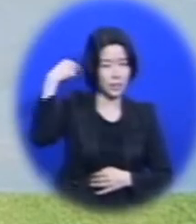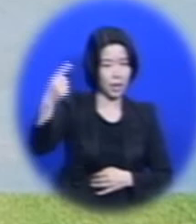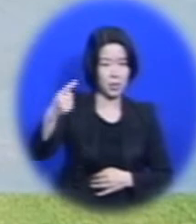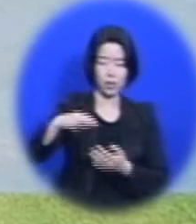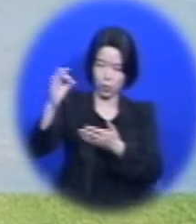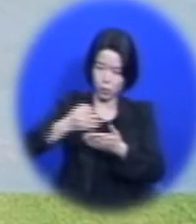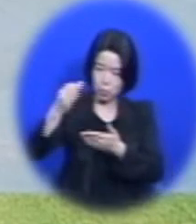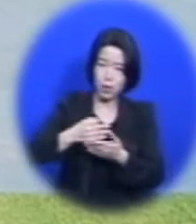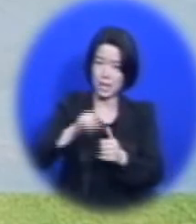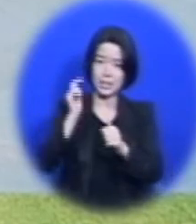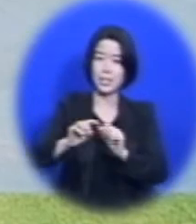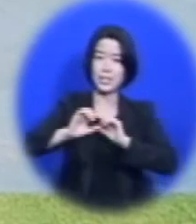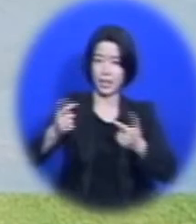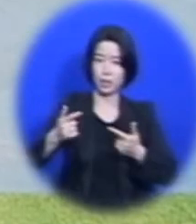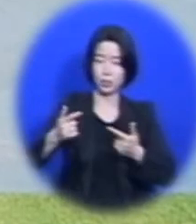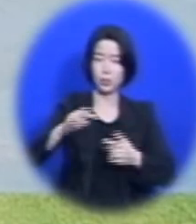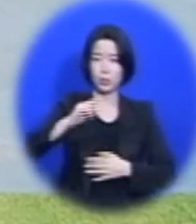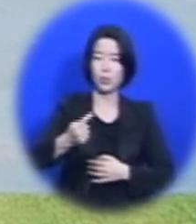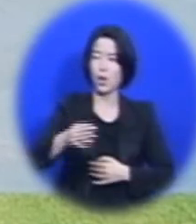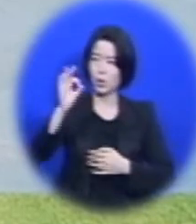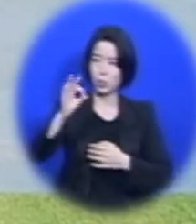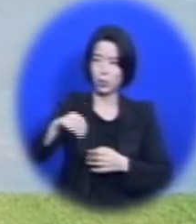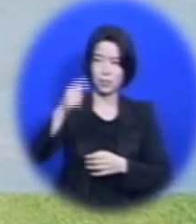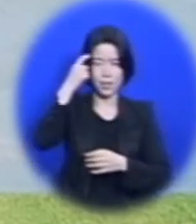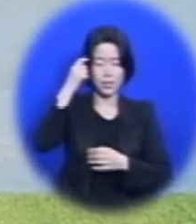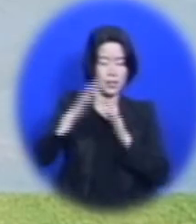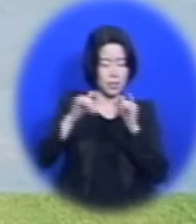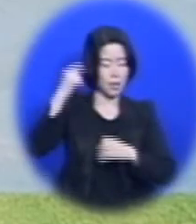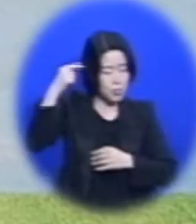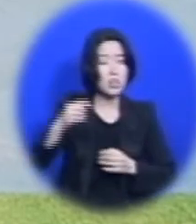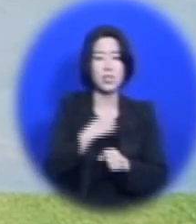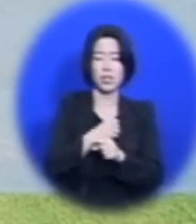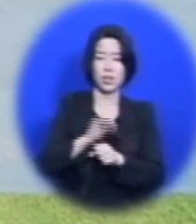벌라 말라 할 것도 없어요. 아주 돈의 사람입니다. 미쳐버립니다.